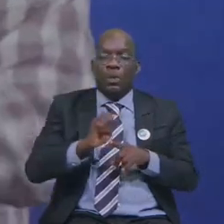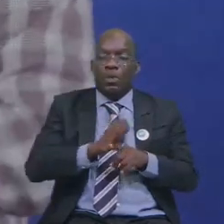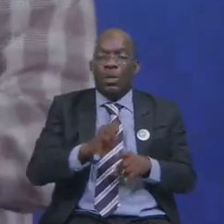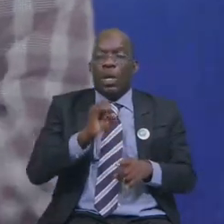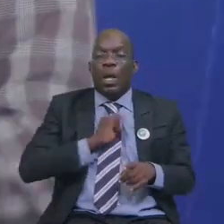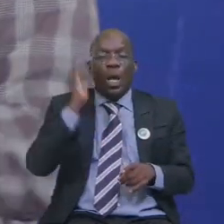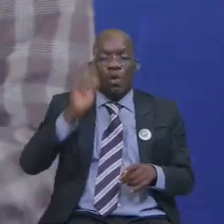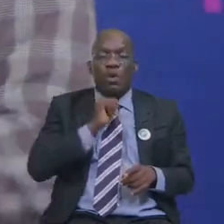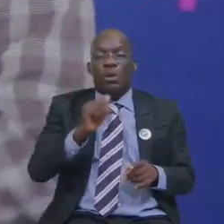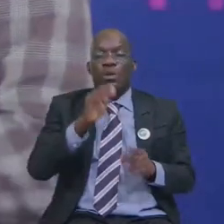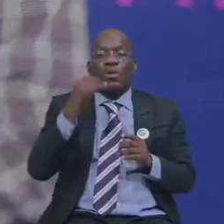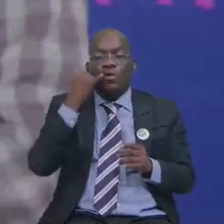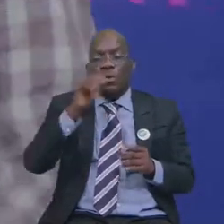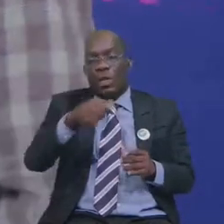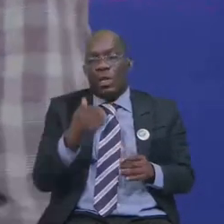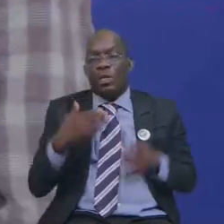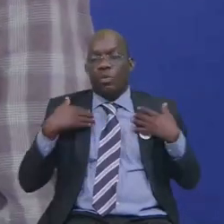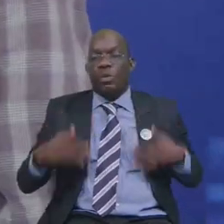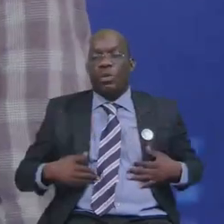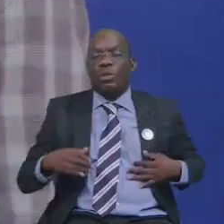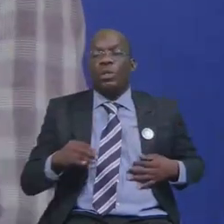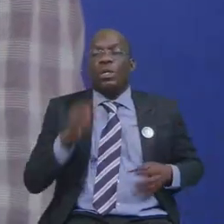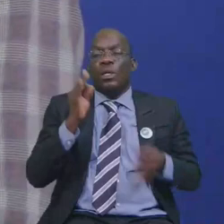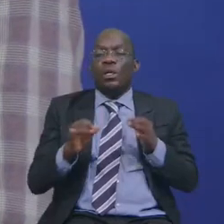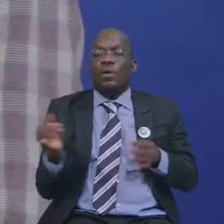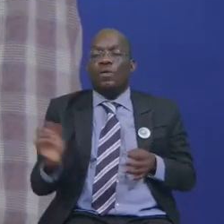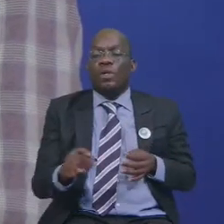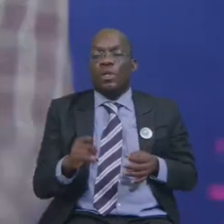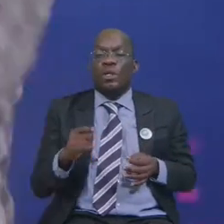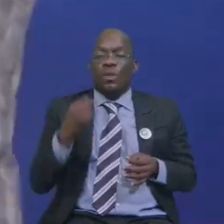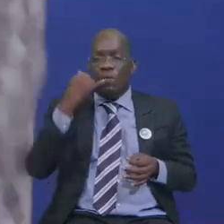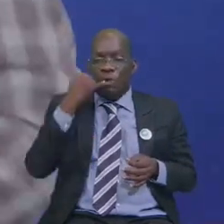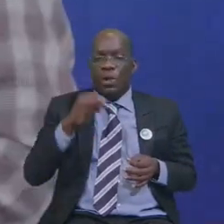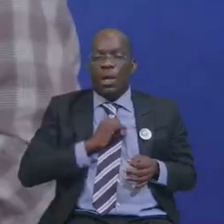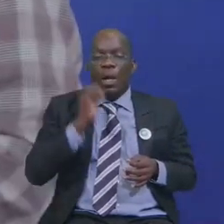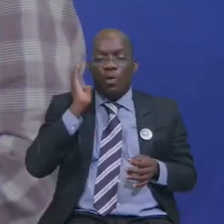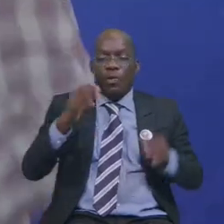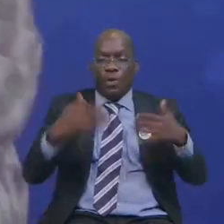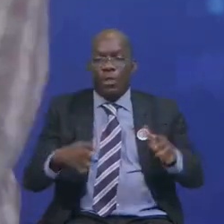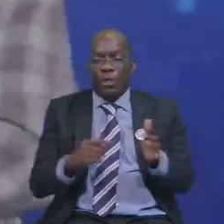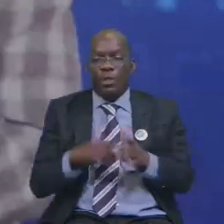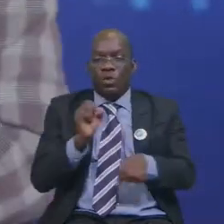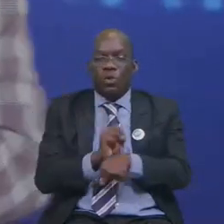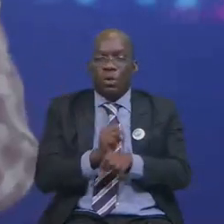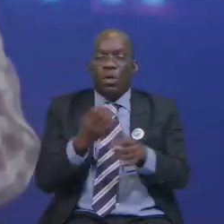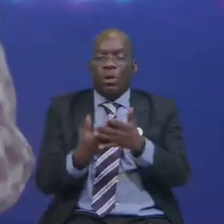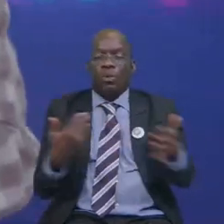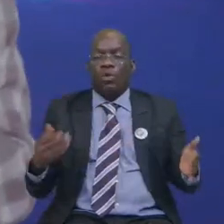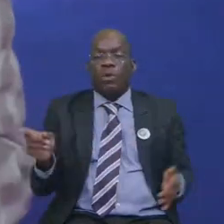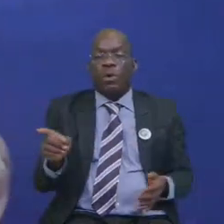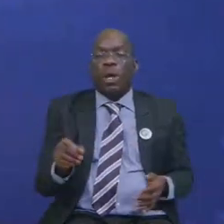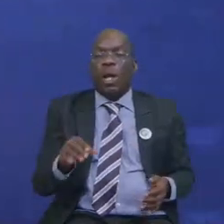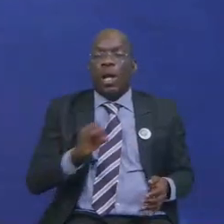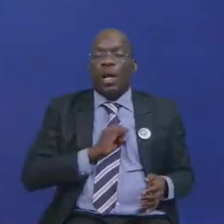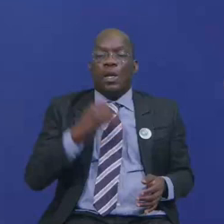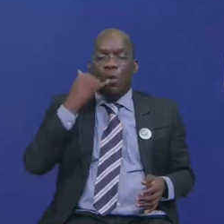appellent je dois finir ceci avant de prendre le téléphone ça c'est la discipline tu te réveilles le matin